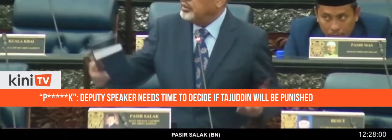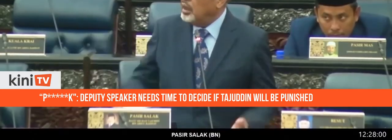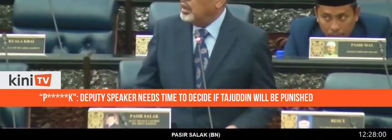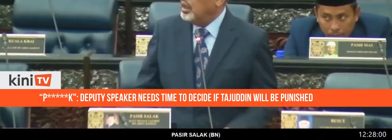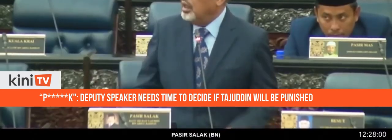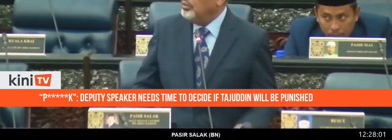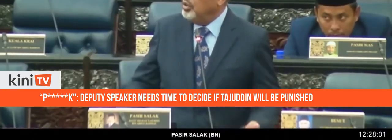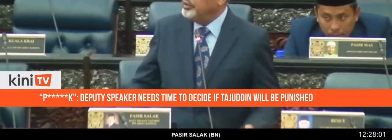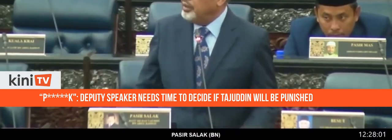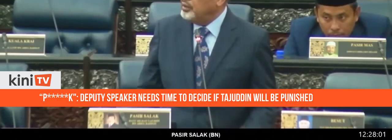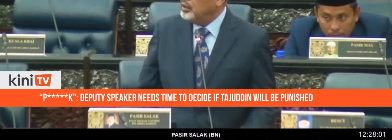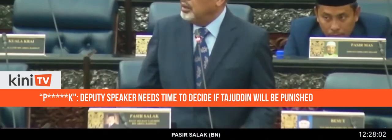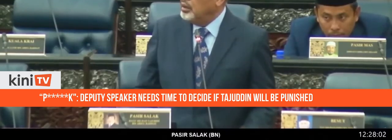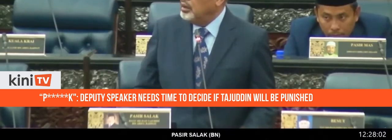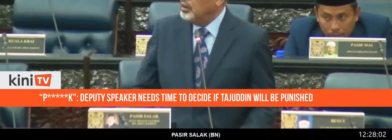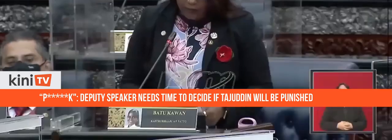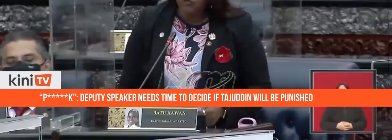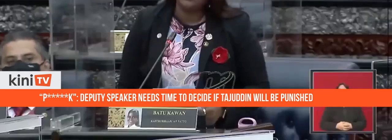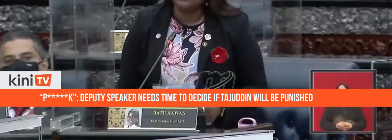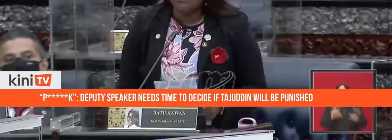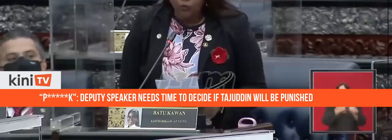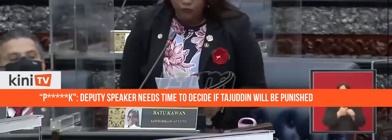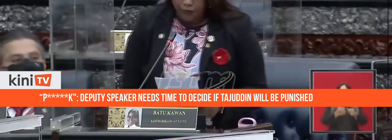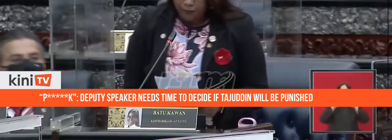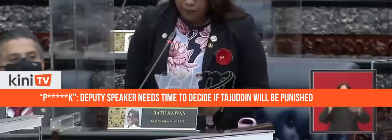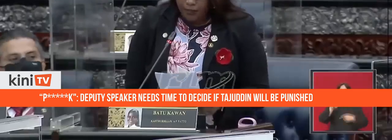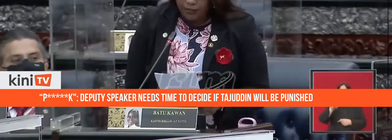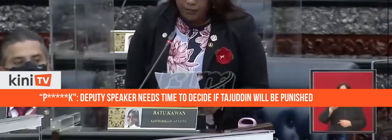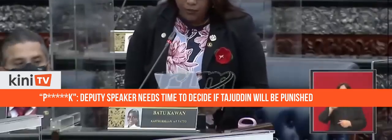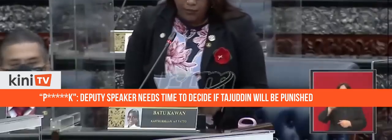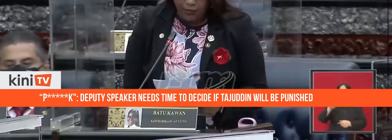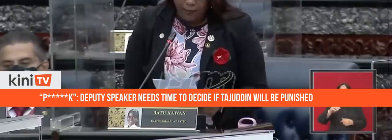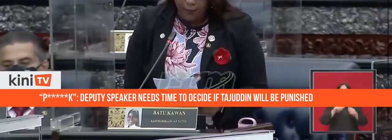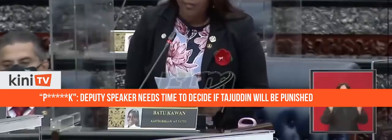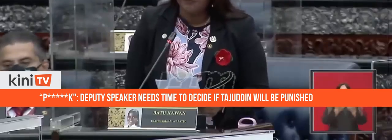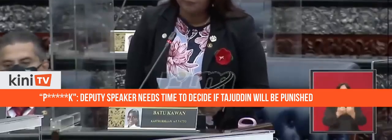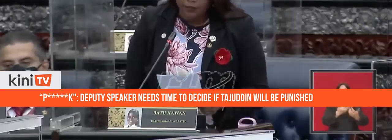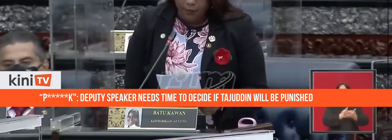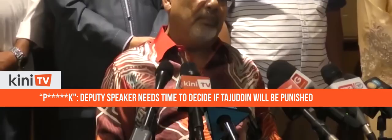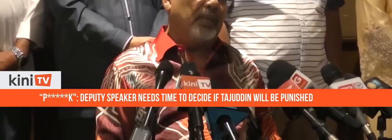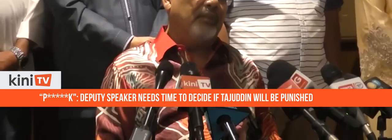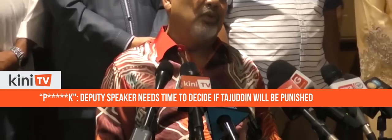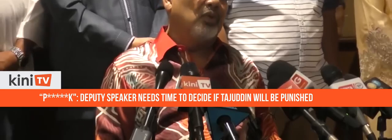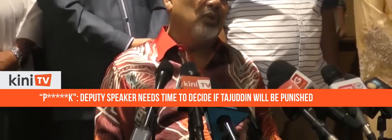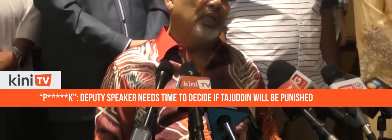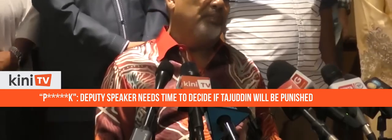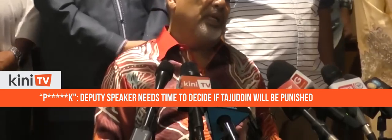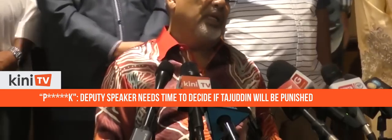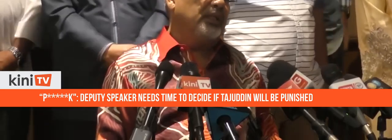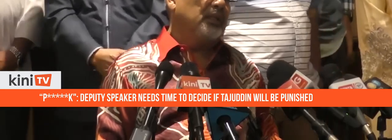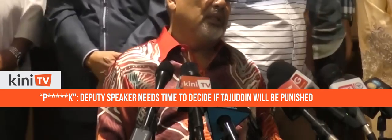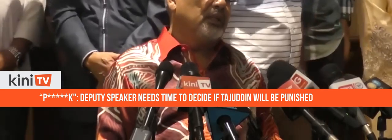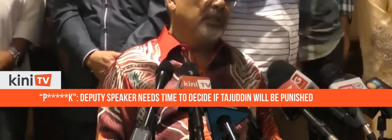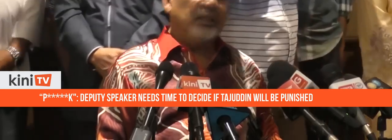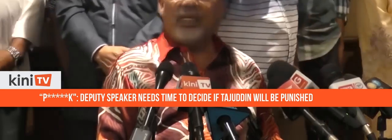in the House last week. He confirmed that he had received Batu Kawan MP Kasthuri Patto's letter demanding swift action to be taken against